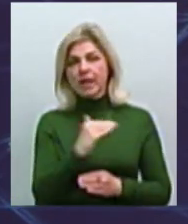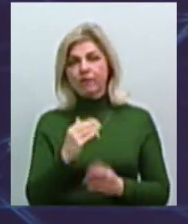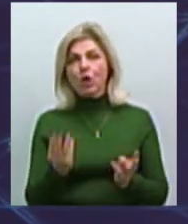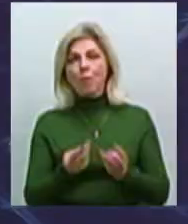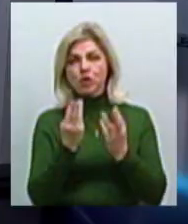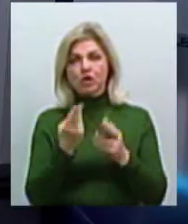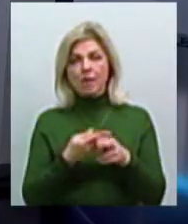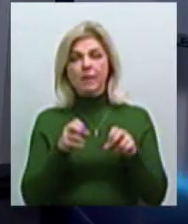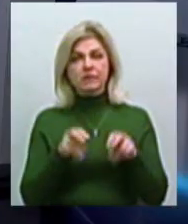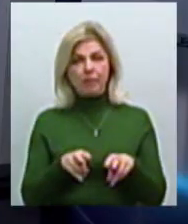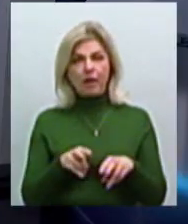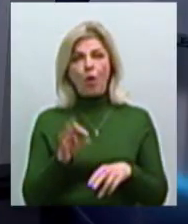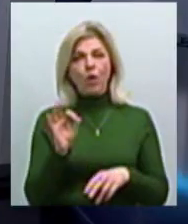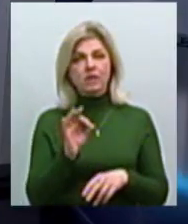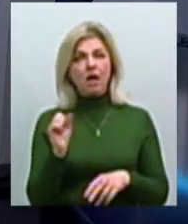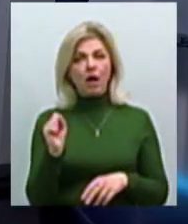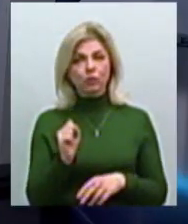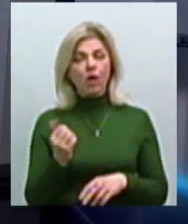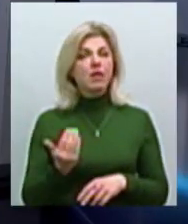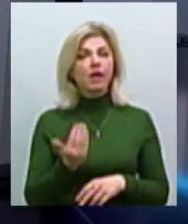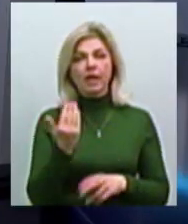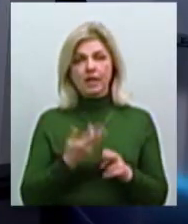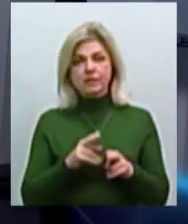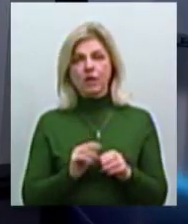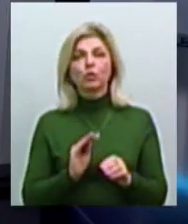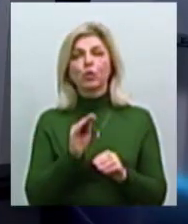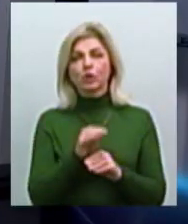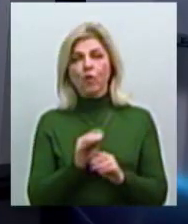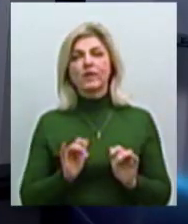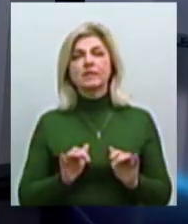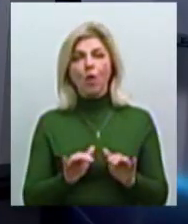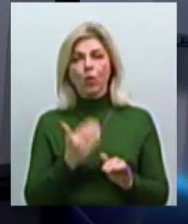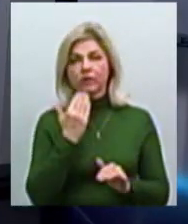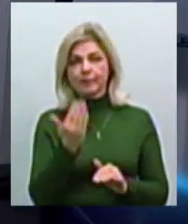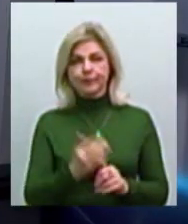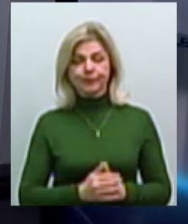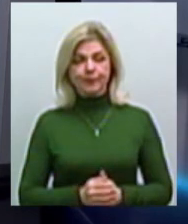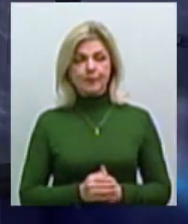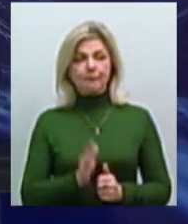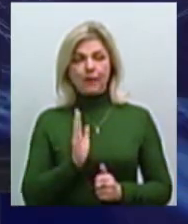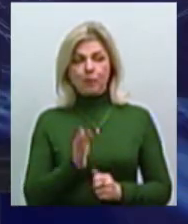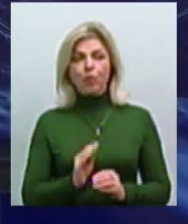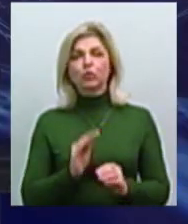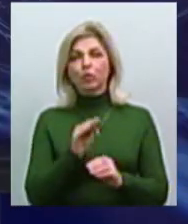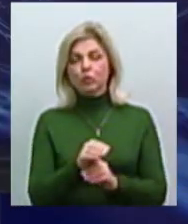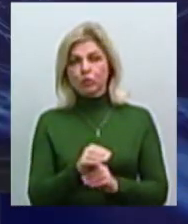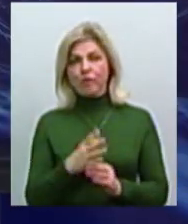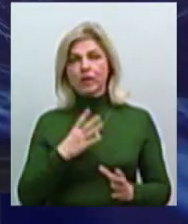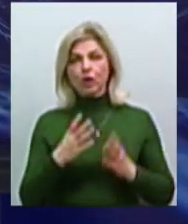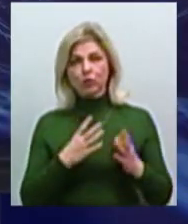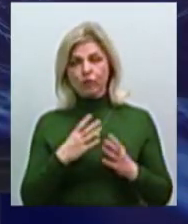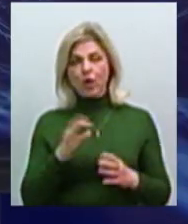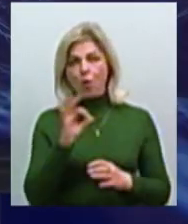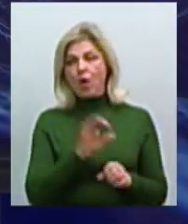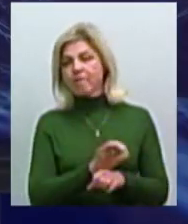безпеки. Олександр Анатольович, які це додаткові заходи? Будуть проведені додаткові тренування стосовно